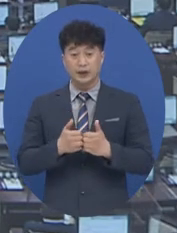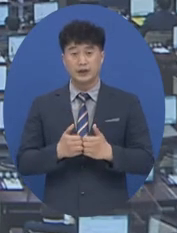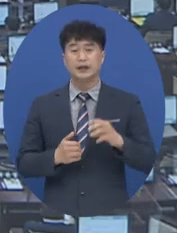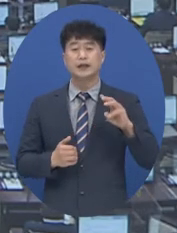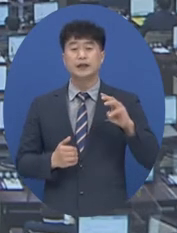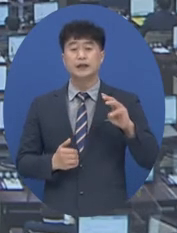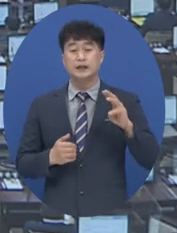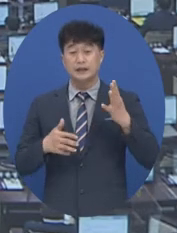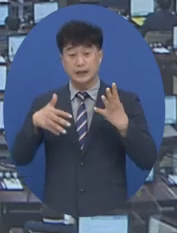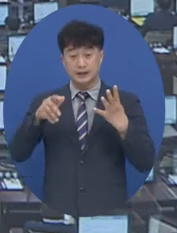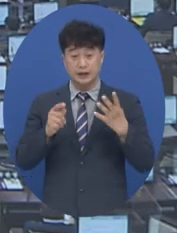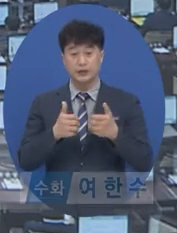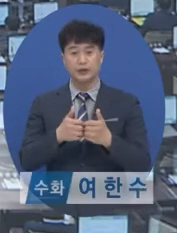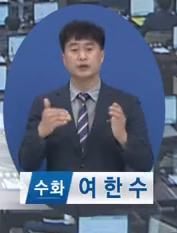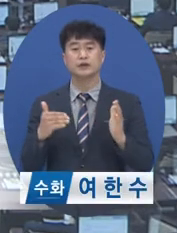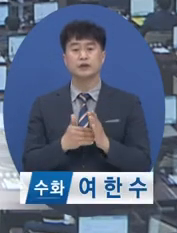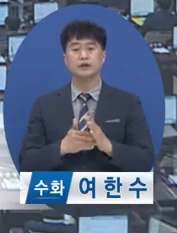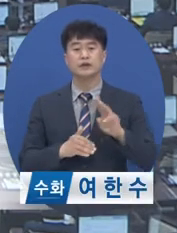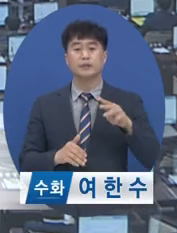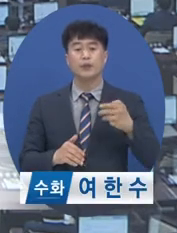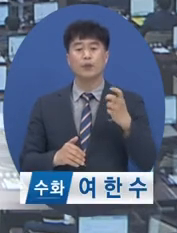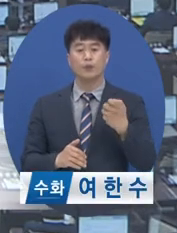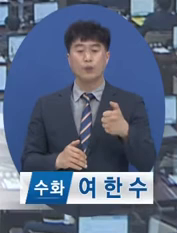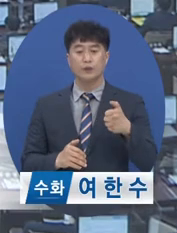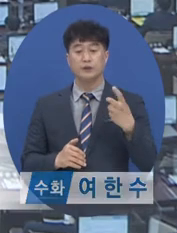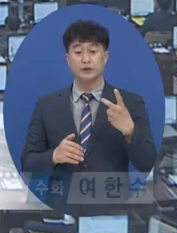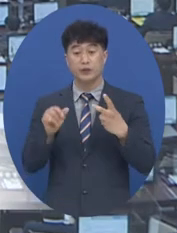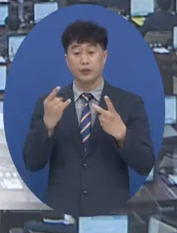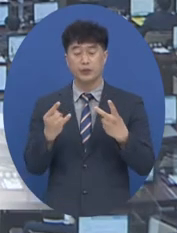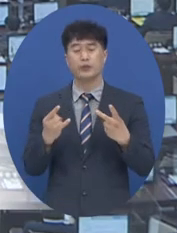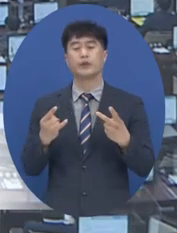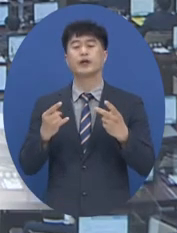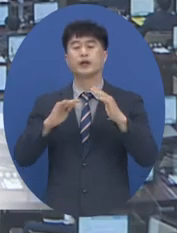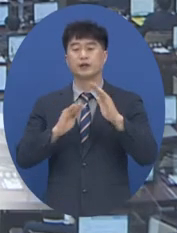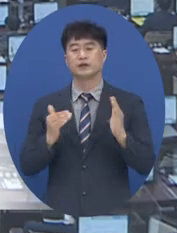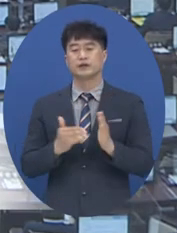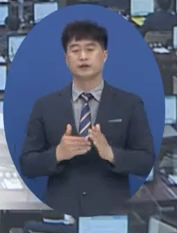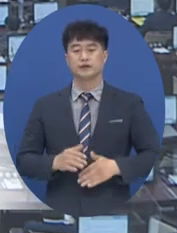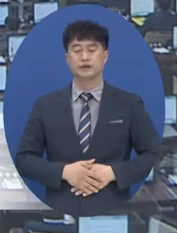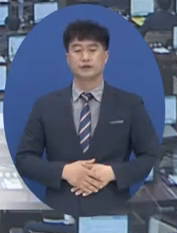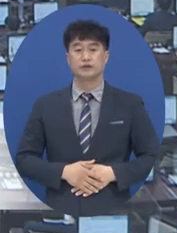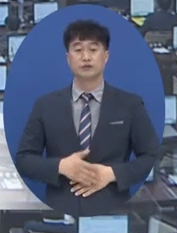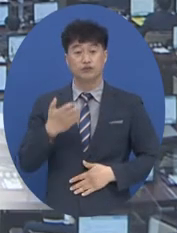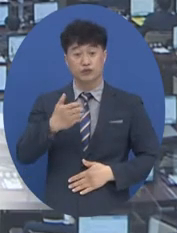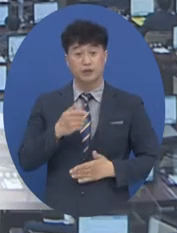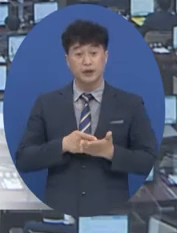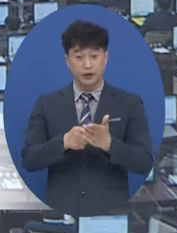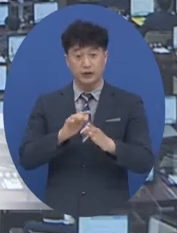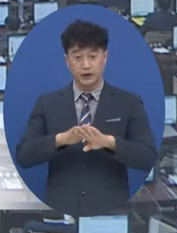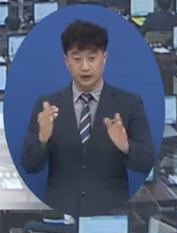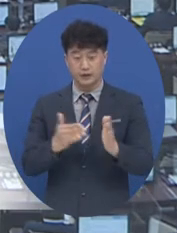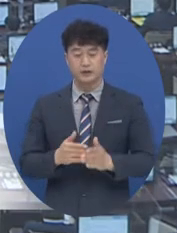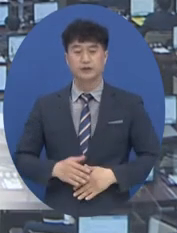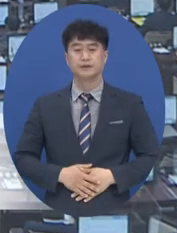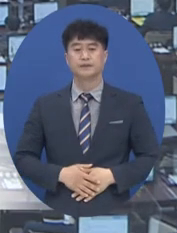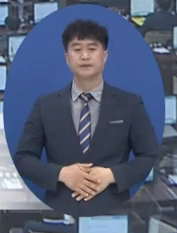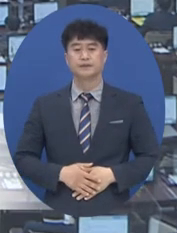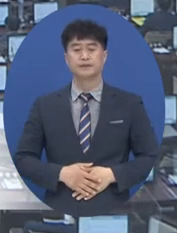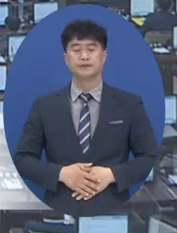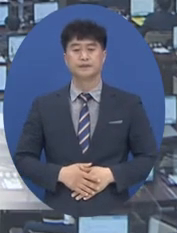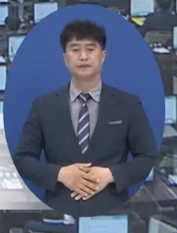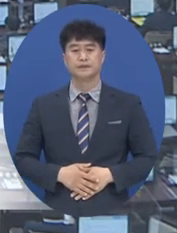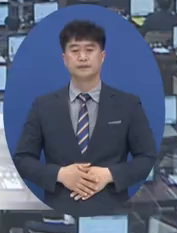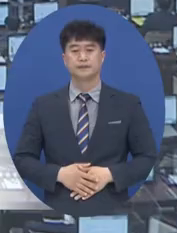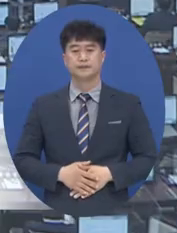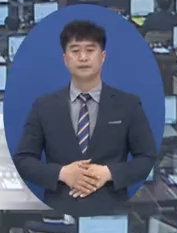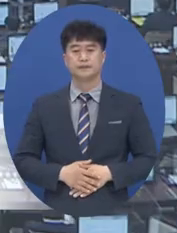경기도의회가 제4차 본회의를 끝으로 제352회 정례회 일정을 마무리했습니다. 90여 개 안건을 처리했습니다. 최지연 기자가